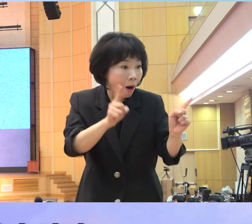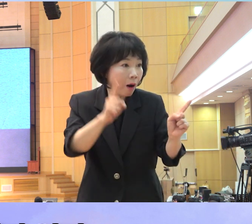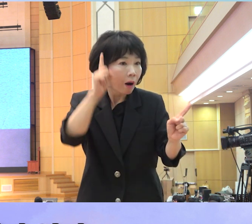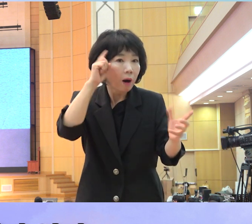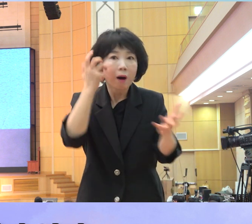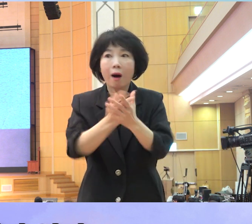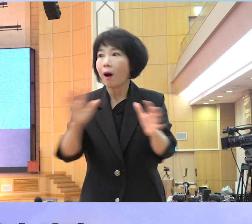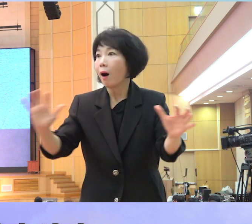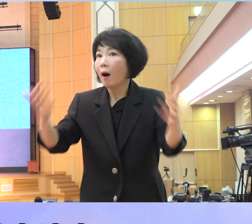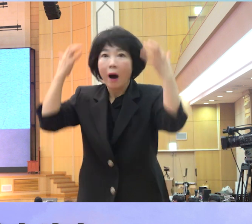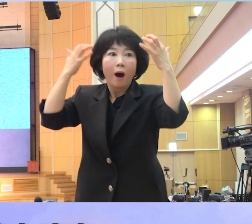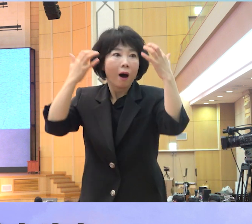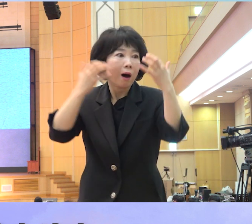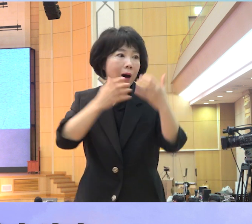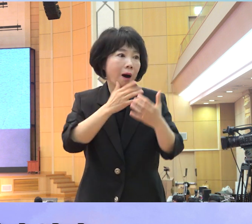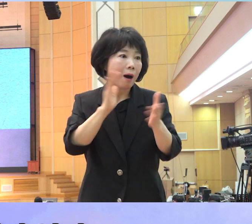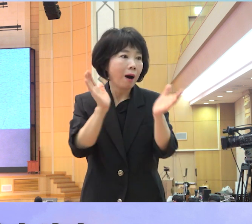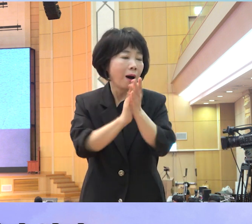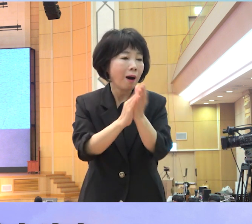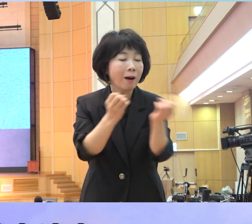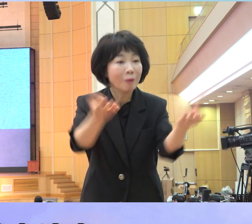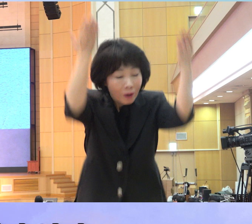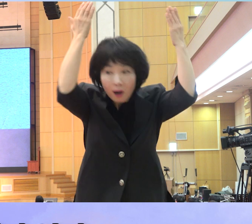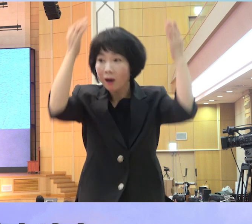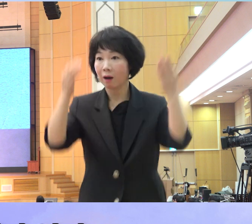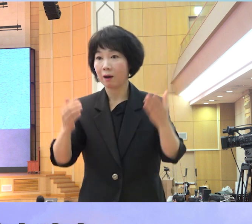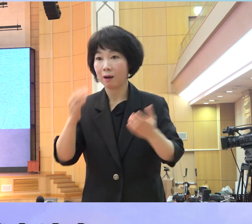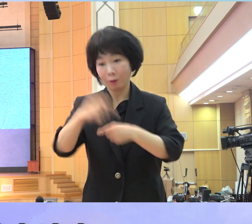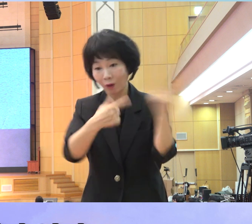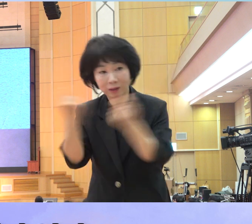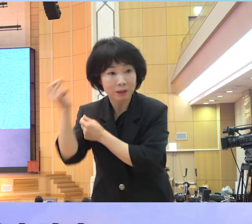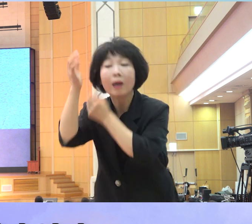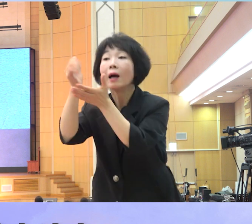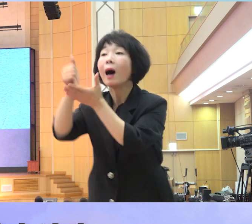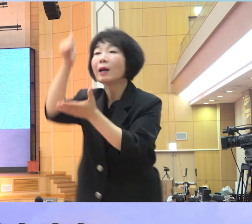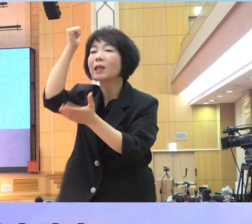전지전능하십니다. 할렐루야. 따라하겠습니다. 하나님은